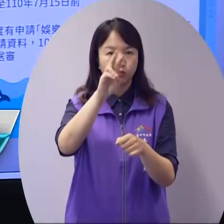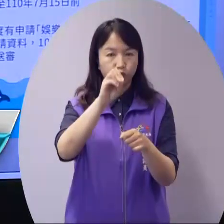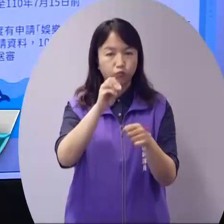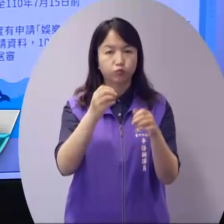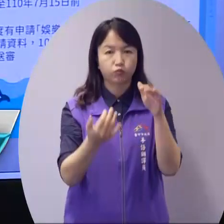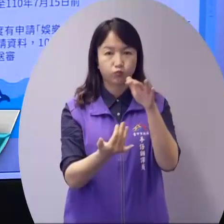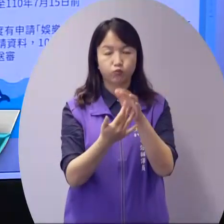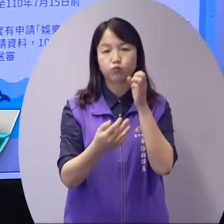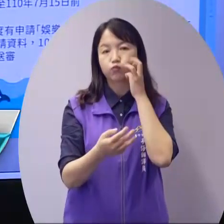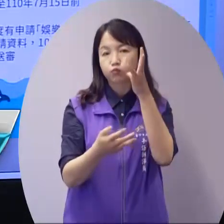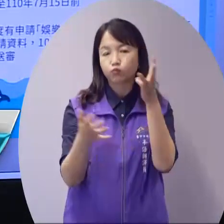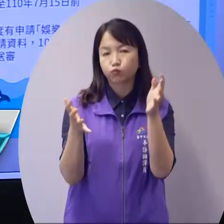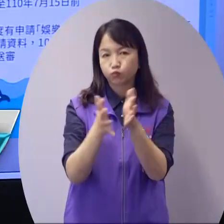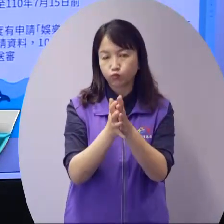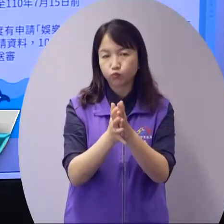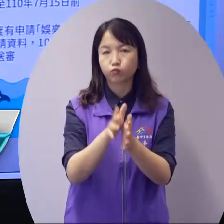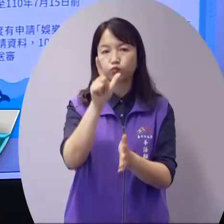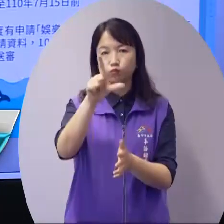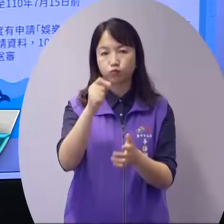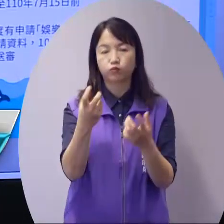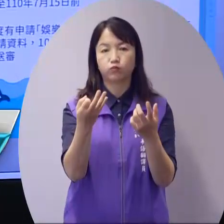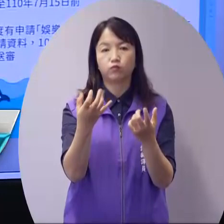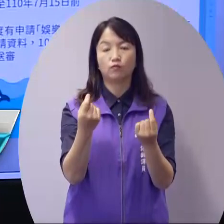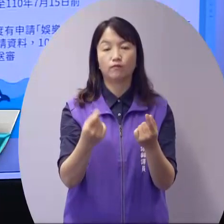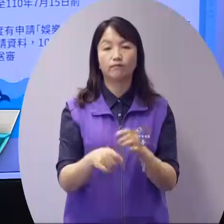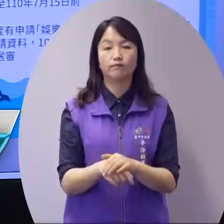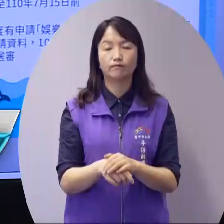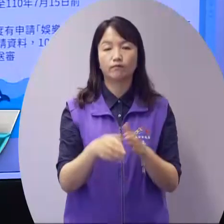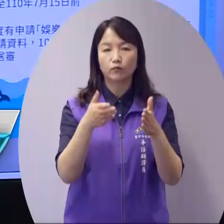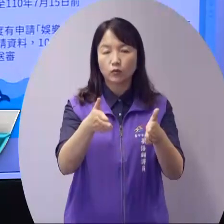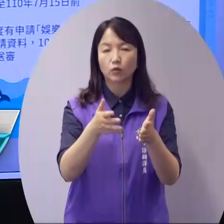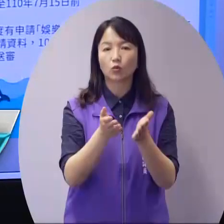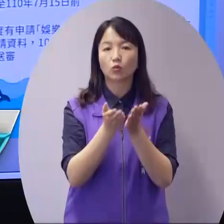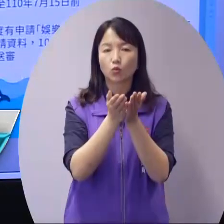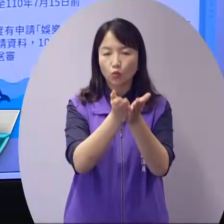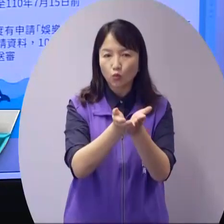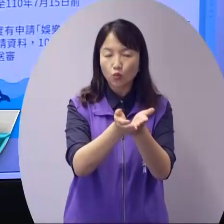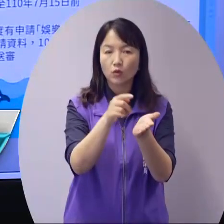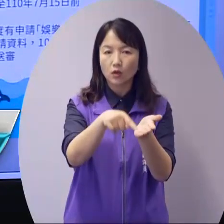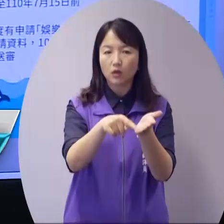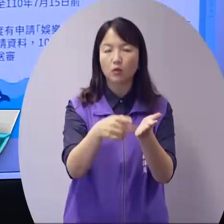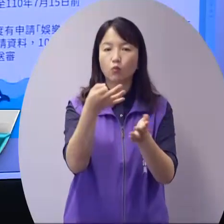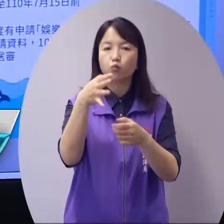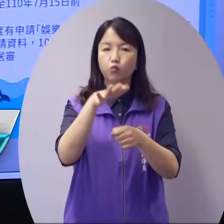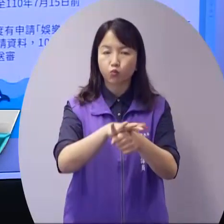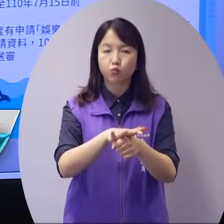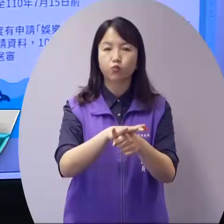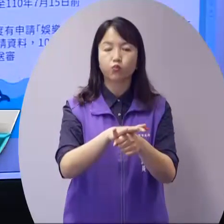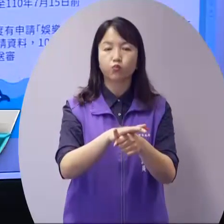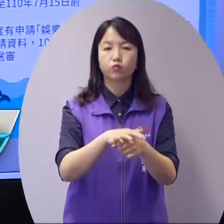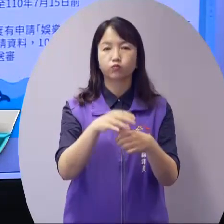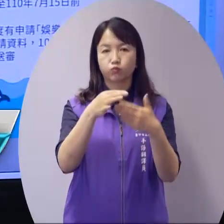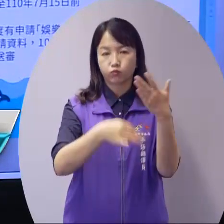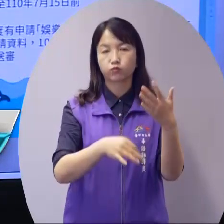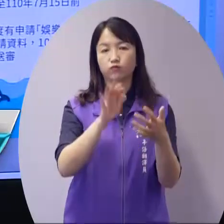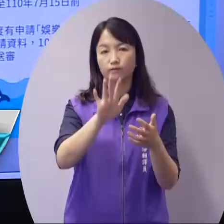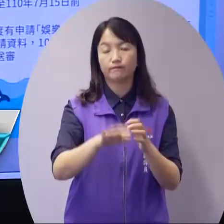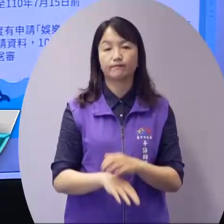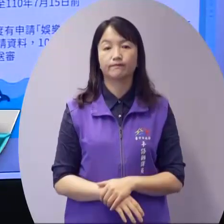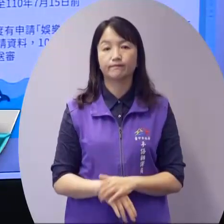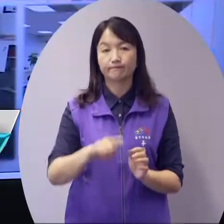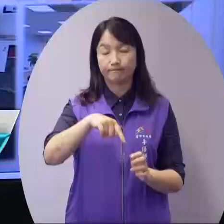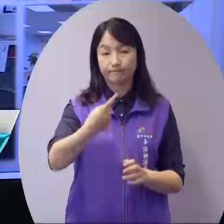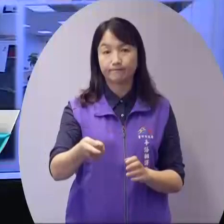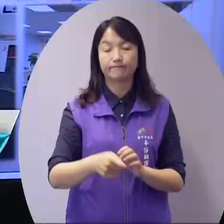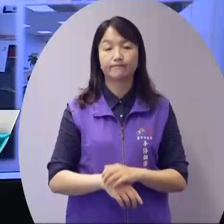3个月。6万元的这样的补贴的，针对娱乐渔船的这样的业的这样的一个补贴金补贴。好，